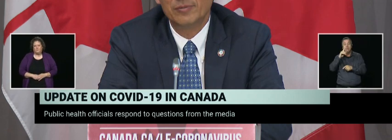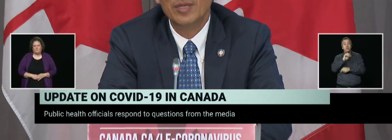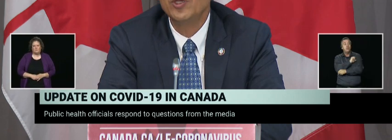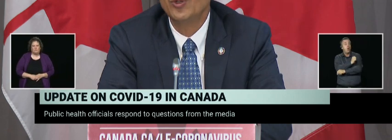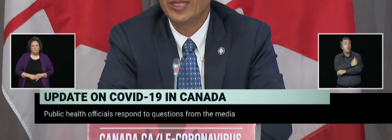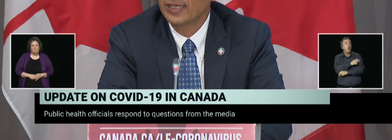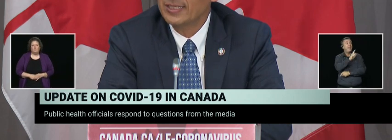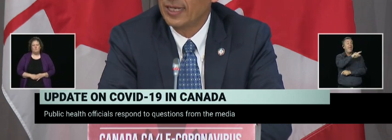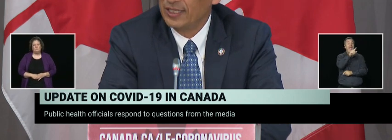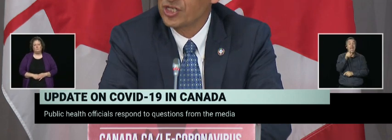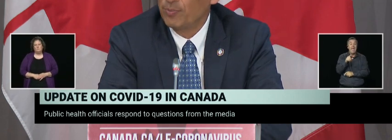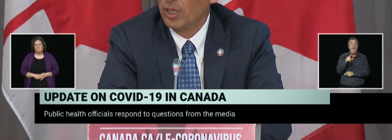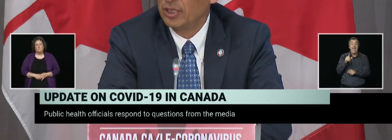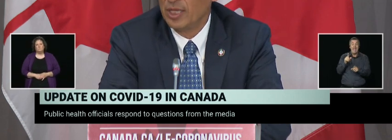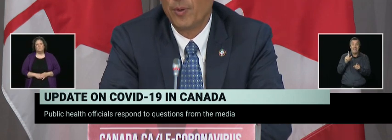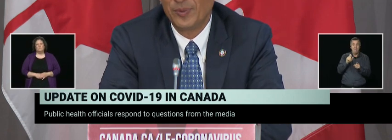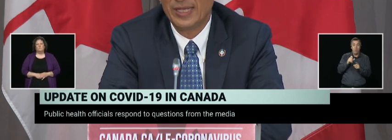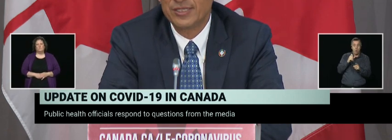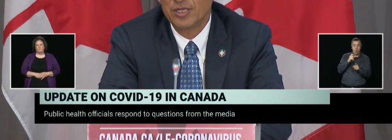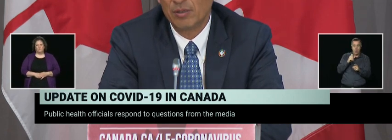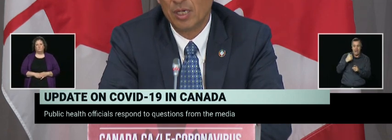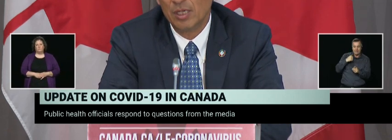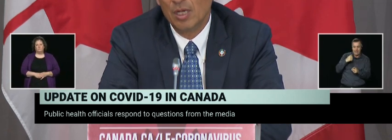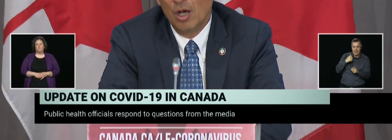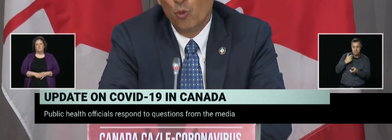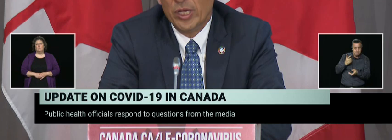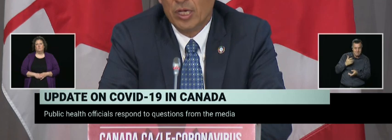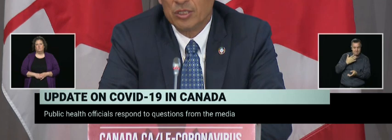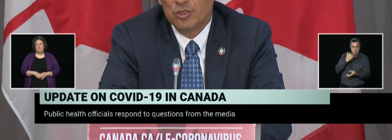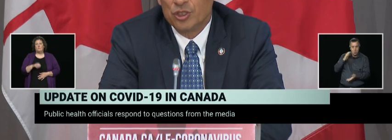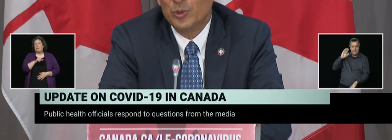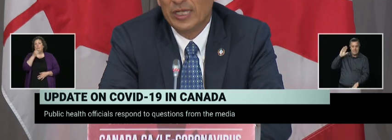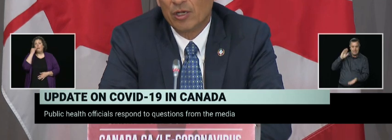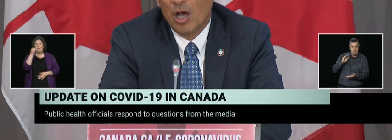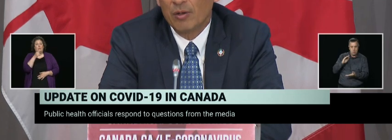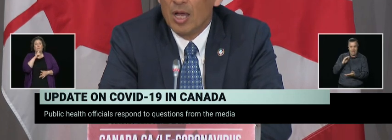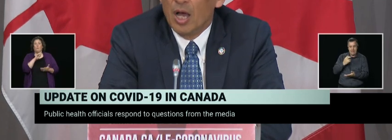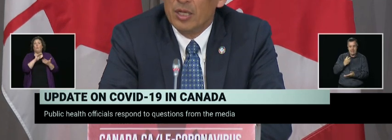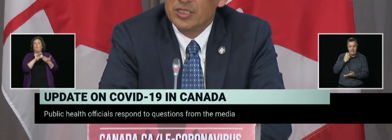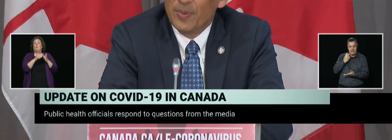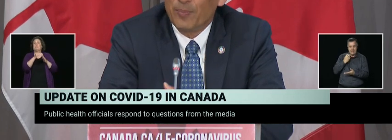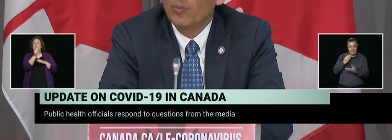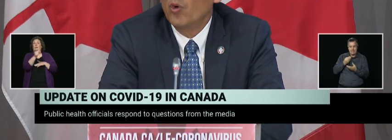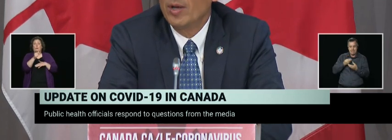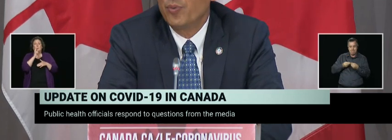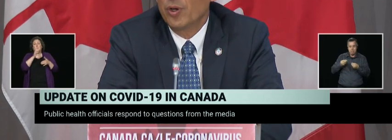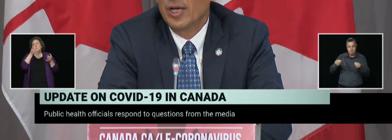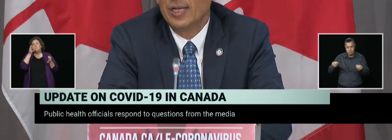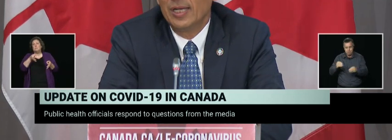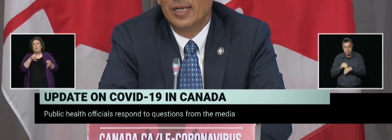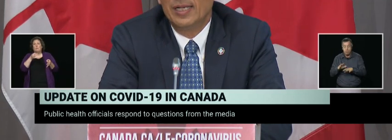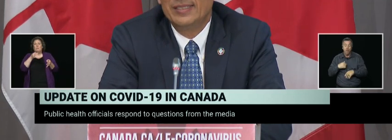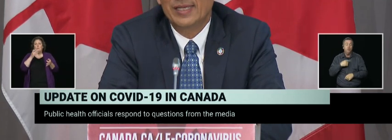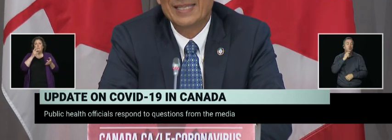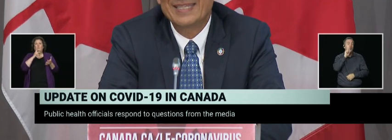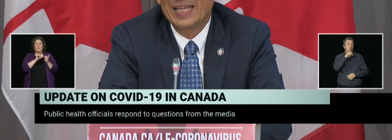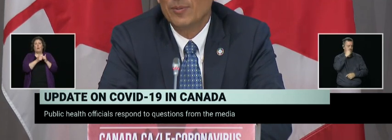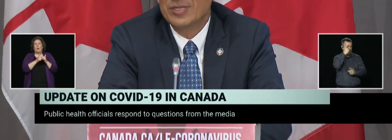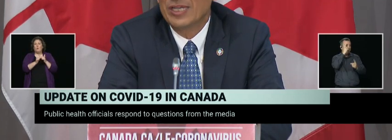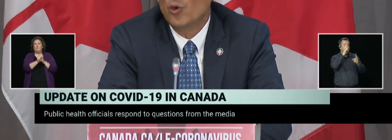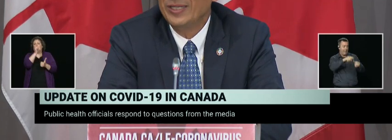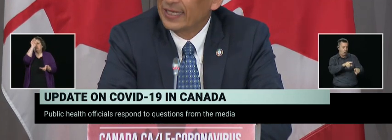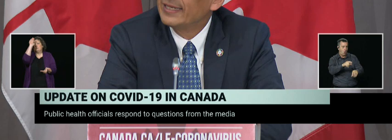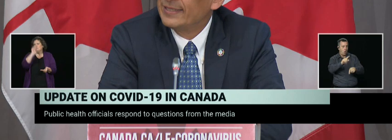diminuer les risques à l'échelle de la population. Oui, je suis d'accord. Ce n pas pour moi pour dire